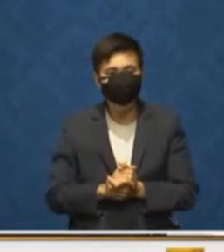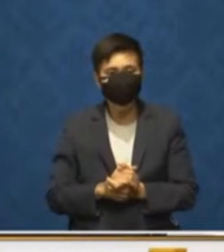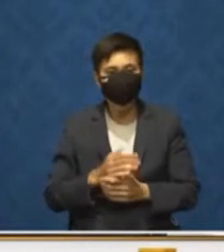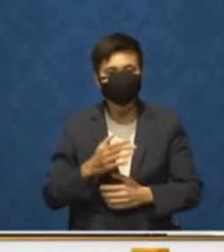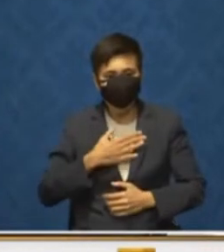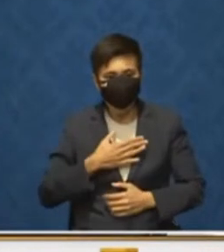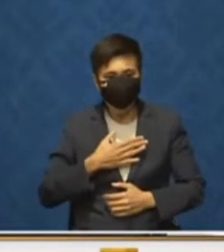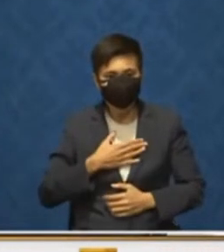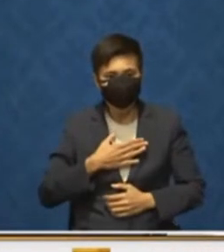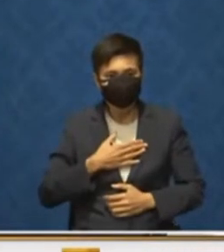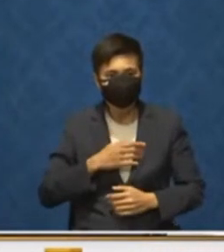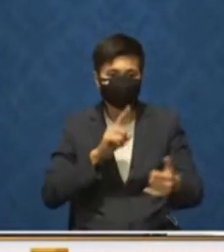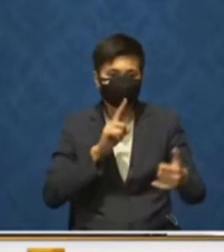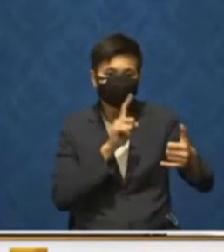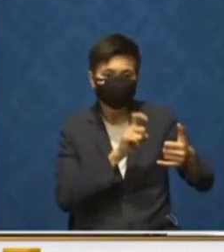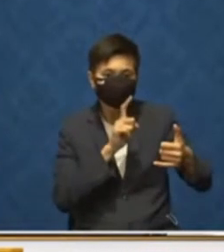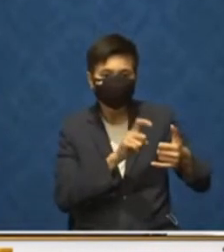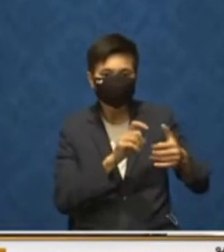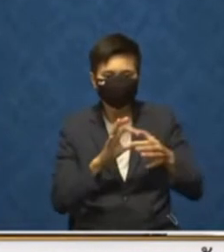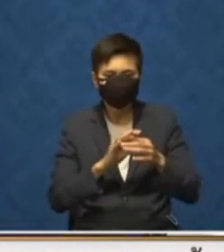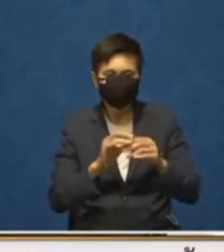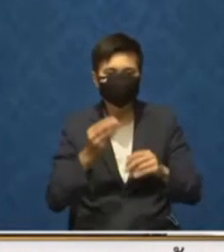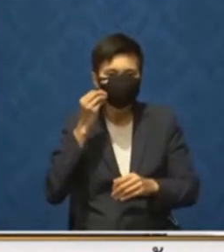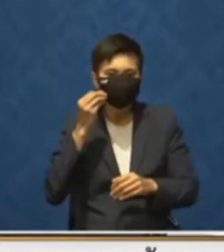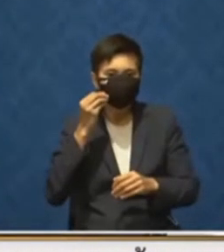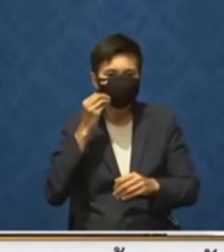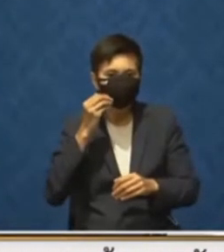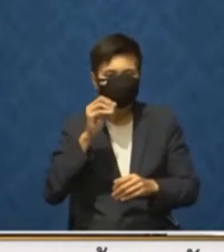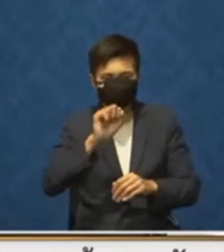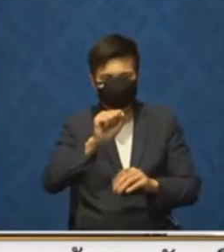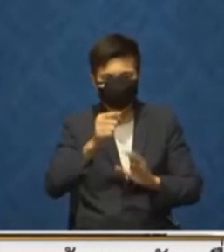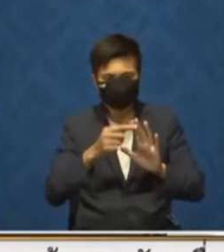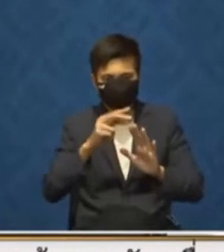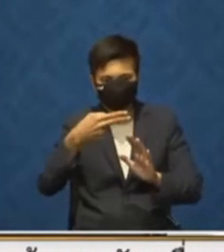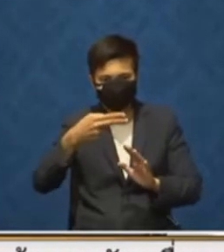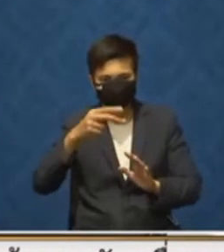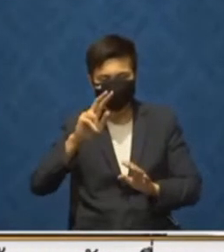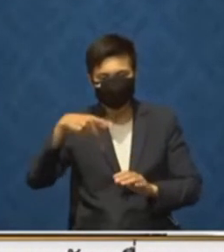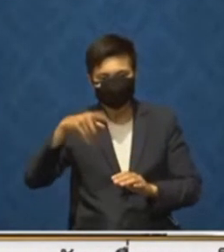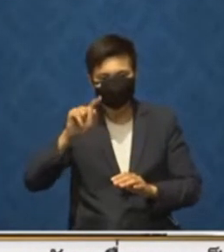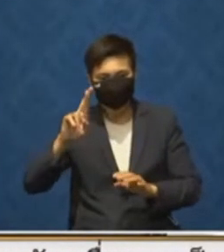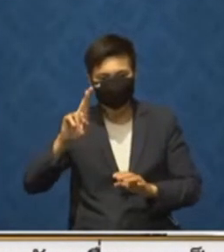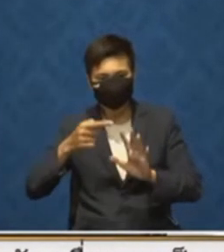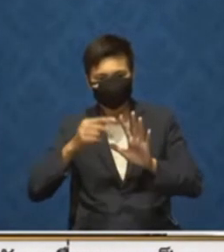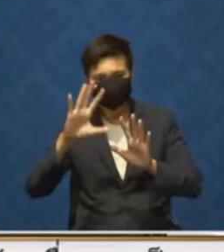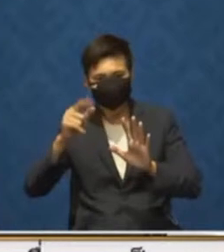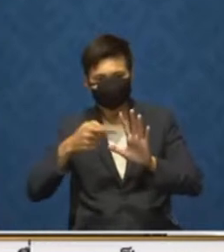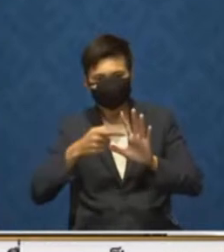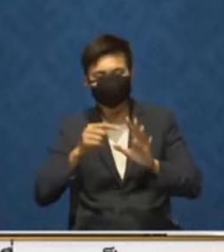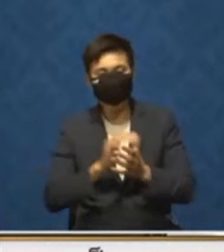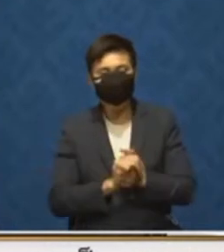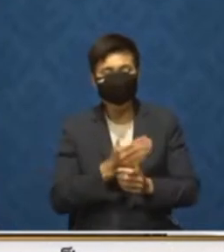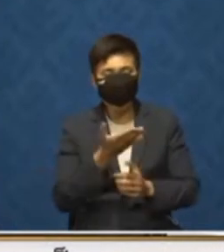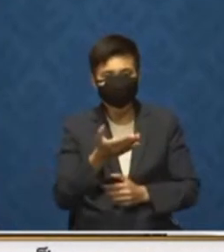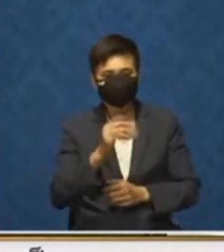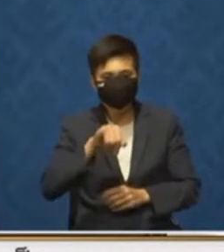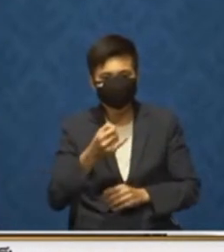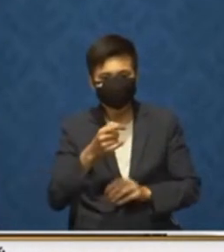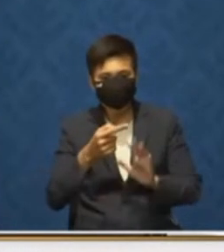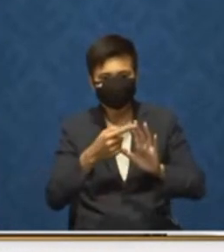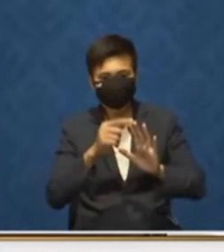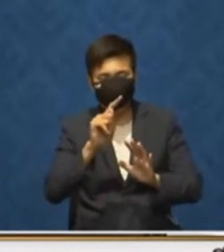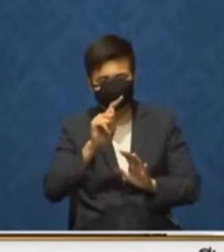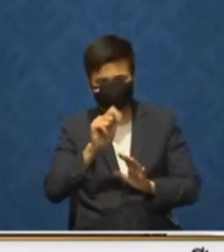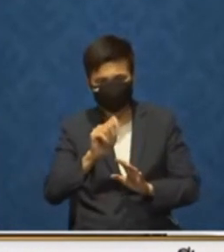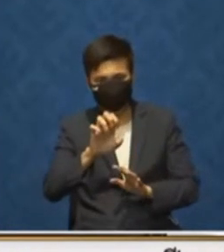เรียกสอบแล้วสอบอีกสอบแล้วสอบอีกท่านรัฐมนตรีจุติไกรฤกษ์มานั่งในห้องประชุมที่ผมเป็นประธานกรรมาธิการกิจการสารองค์กรอิสระองค์กร